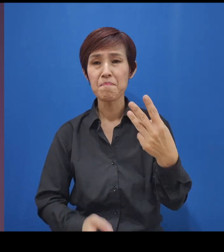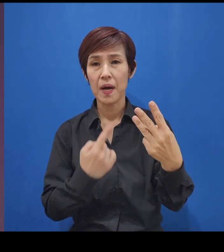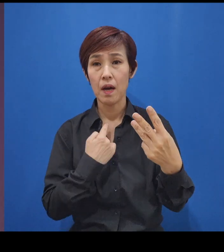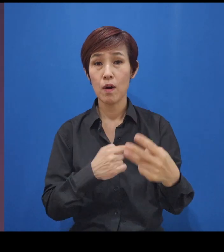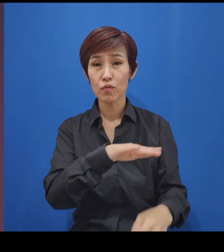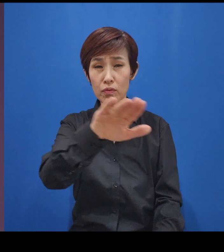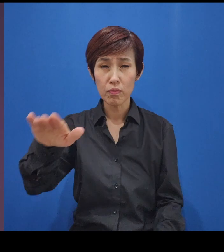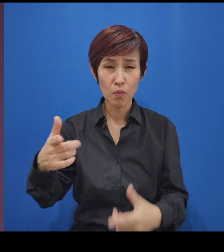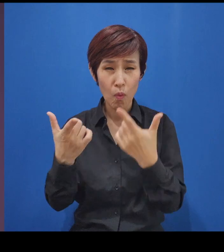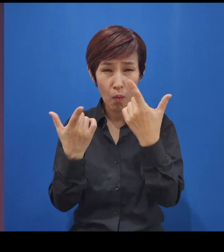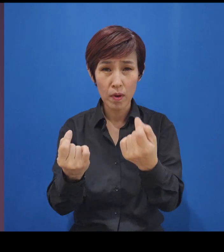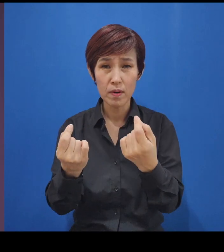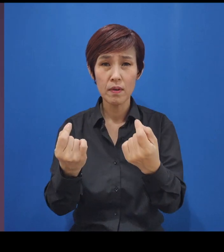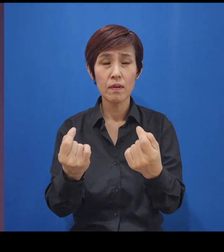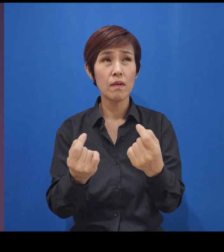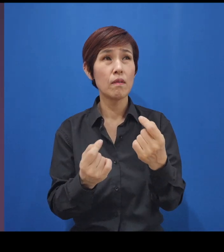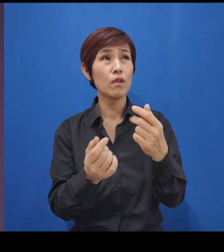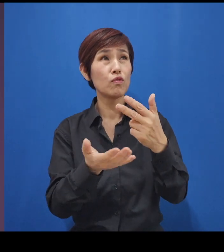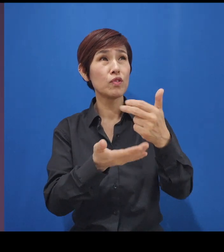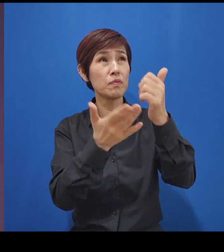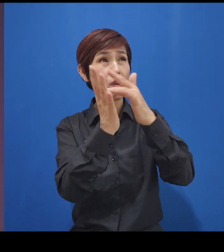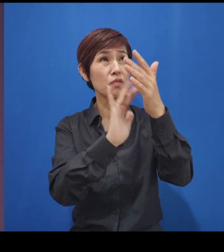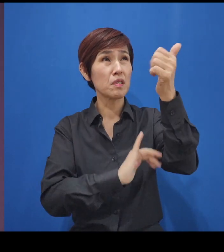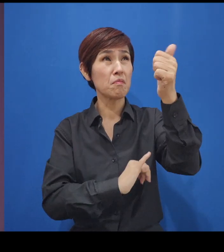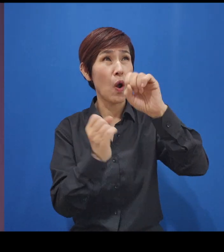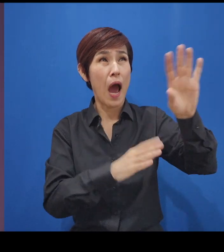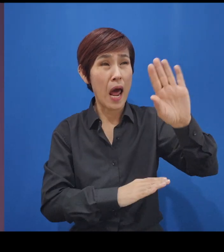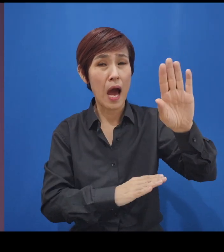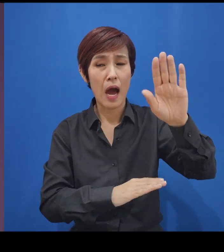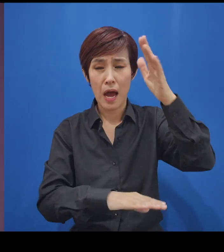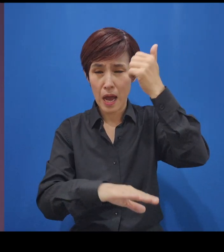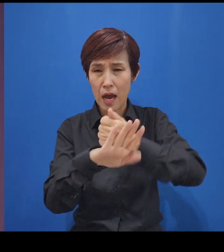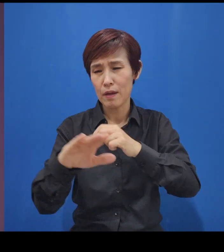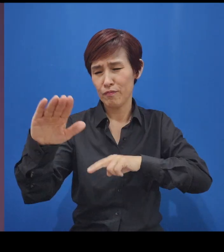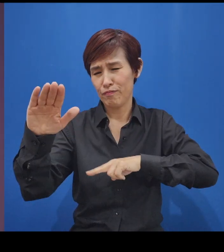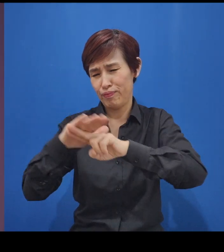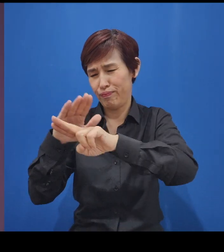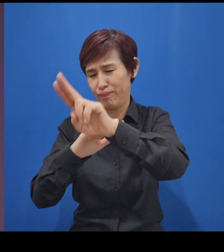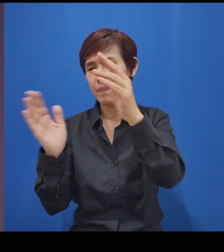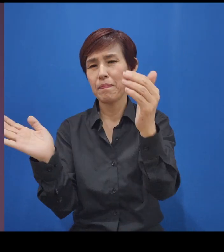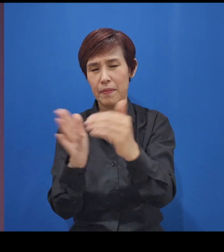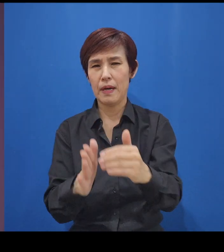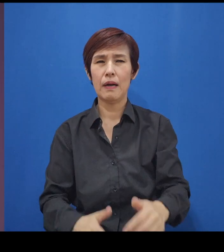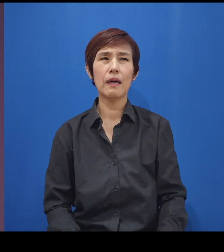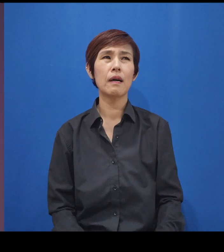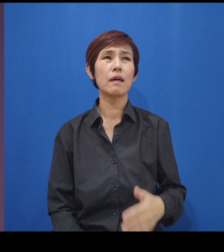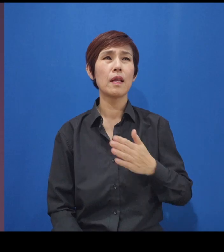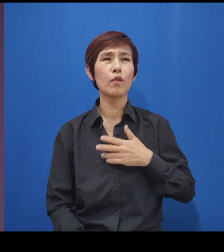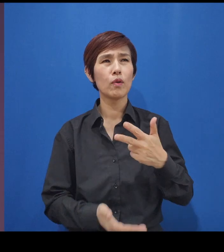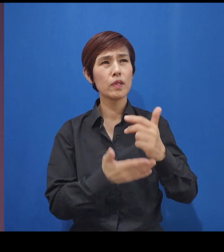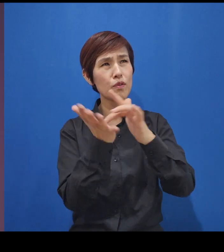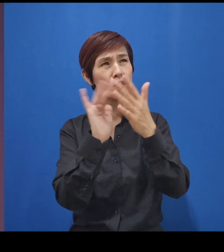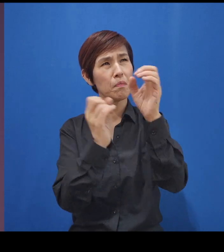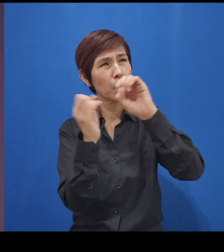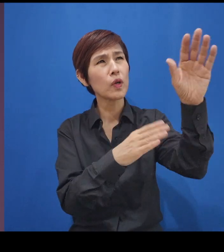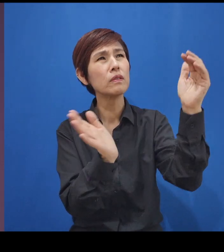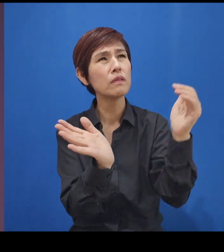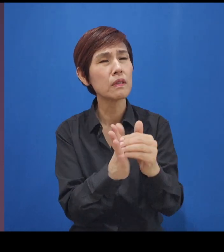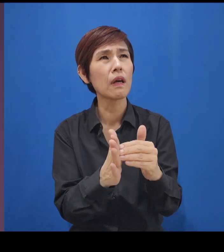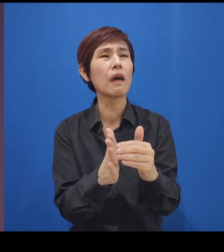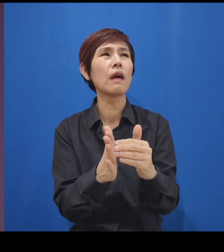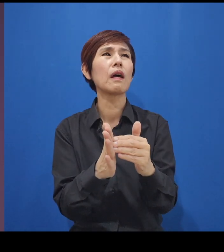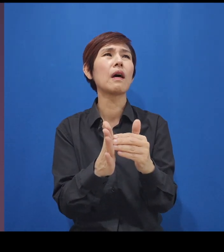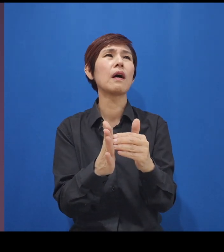다 도망가 버린 제자들은 마음이 편안했을까요? 나도 버렸는데